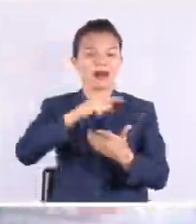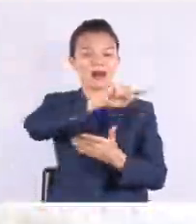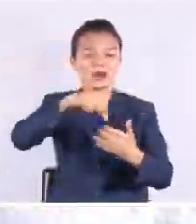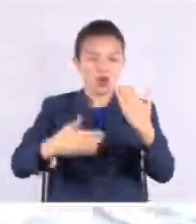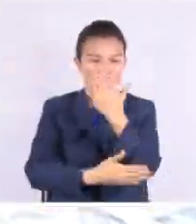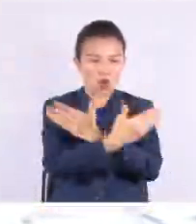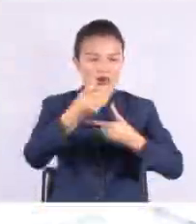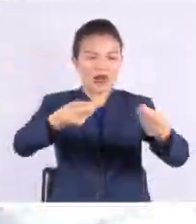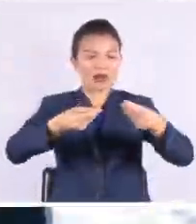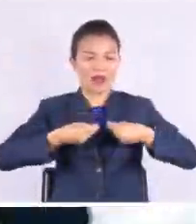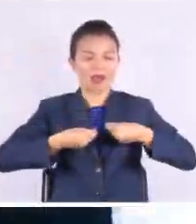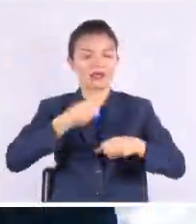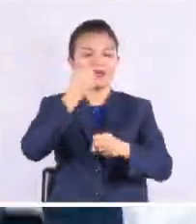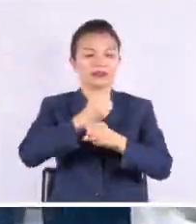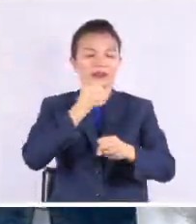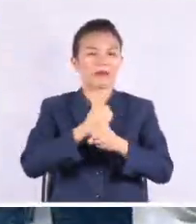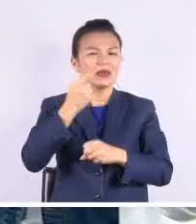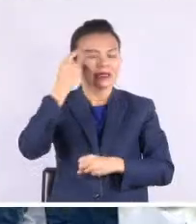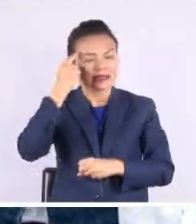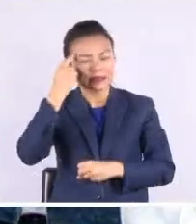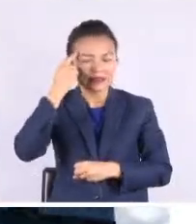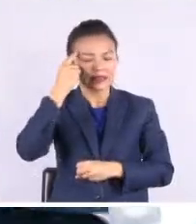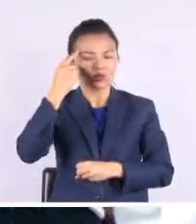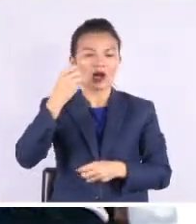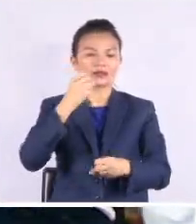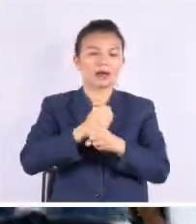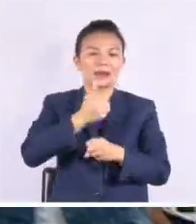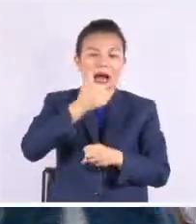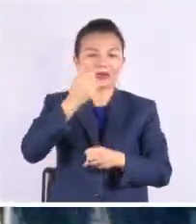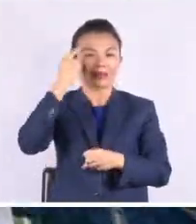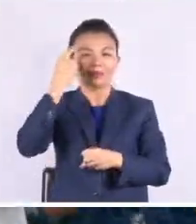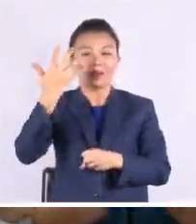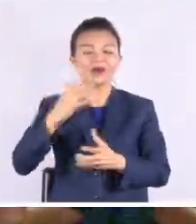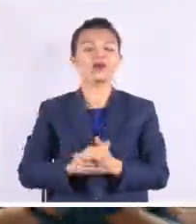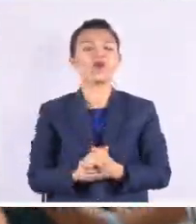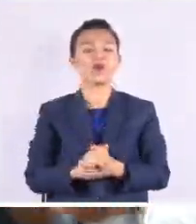โอกาสให้ตัวเองทำในสิ่งที่ไม่คิดว่าเขาจะทำได้ครับ